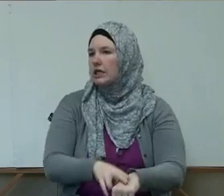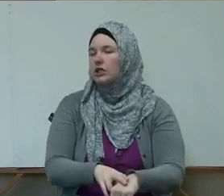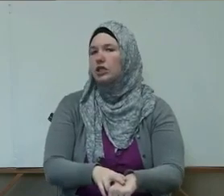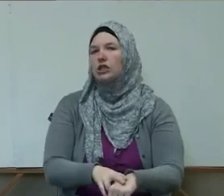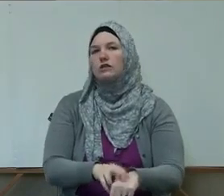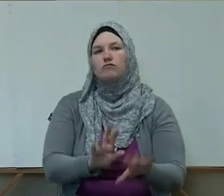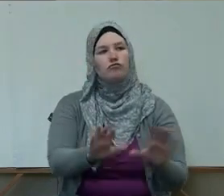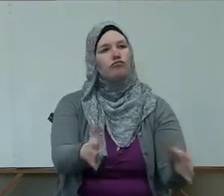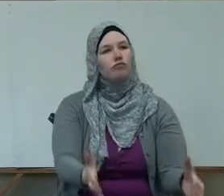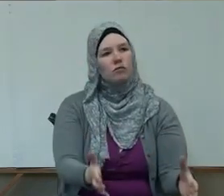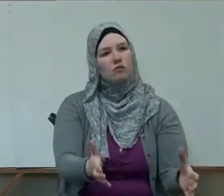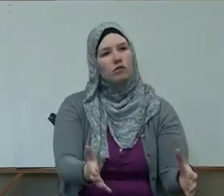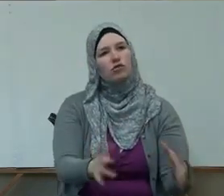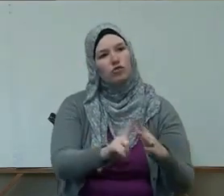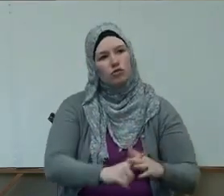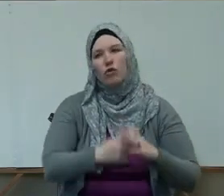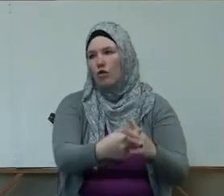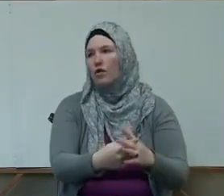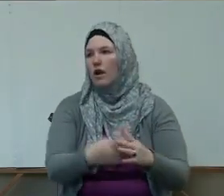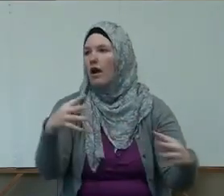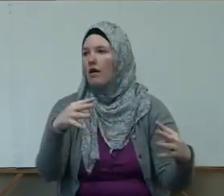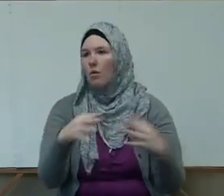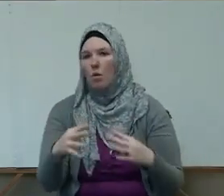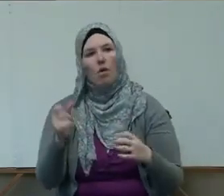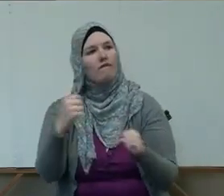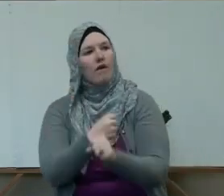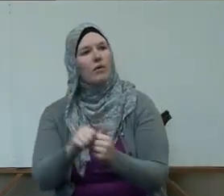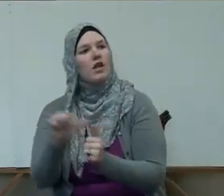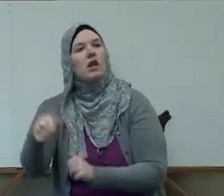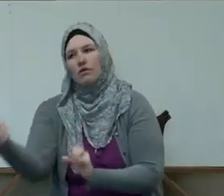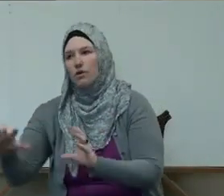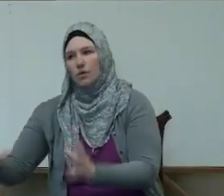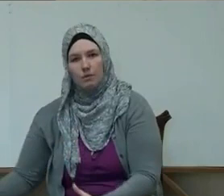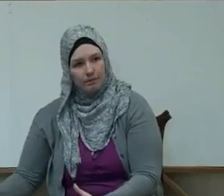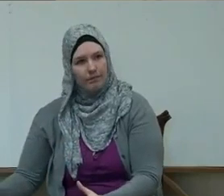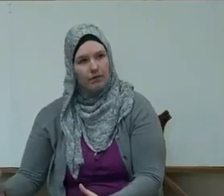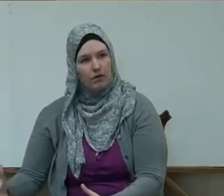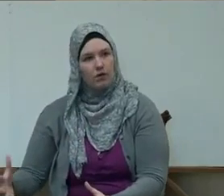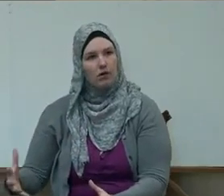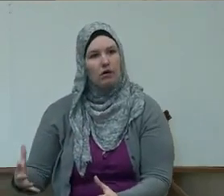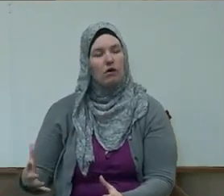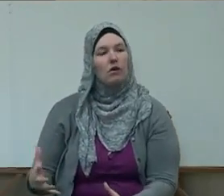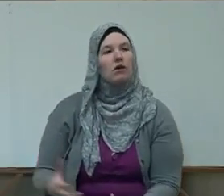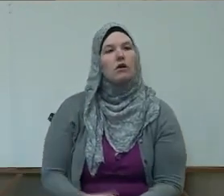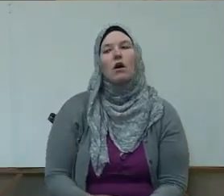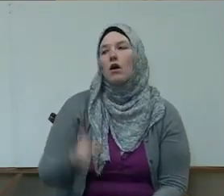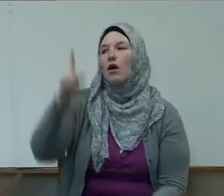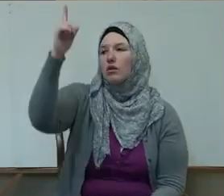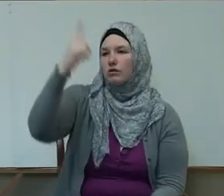to engage in a fight with another nation. Allah subhanahu wa ta'ala says, وَمَا لَكُمْ